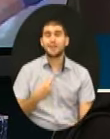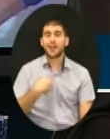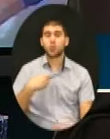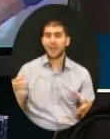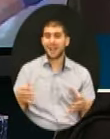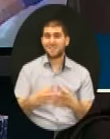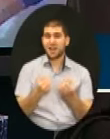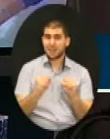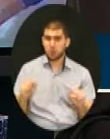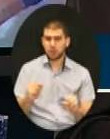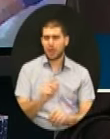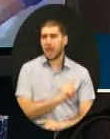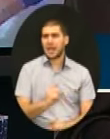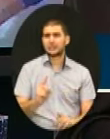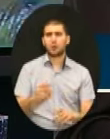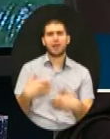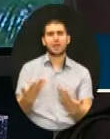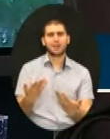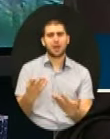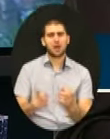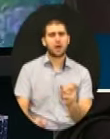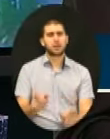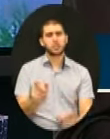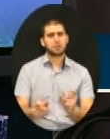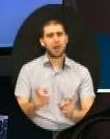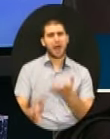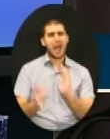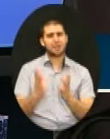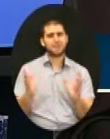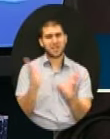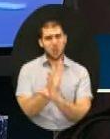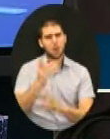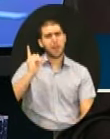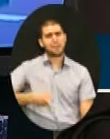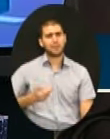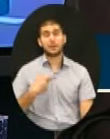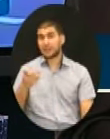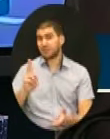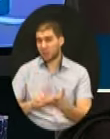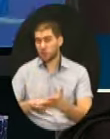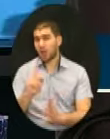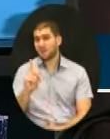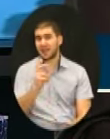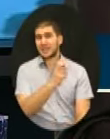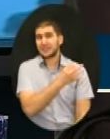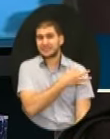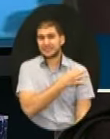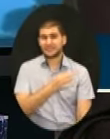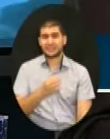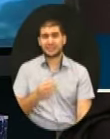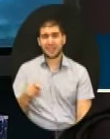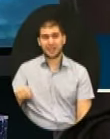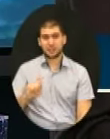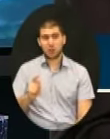כחברה דמוקרטית, אסור לנו לאפשר שגורמי אלימות וטרור יאיימו על פעילות נכון, דמוקרטית. זה נכון, אבל קצין הכנסת לא לוקח סיכון.